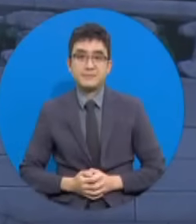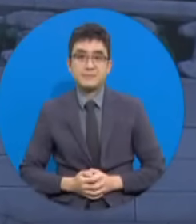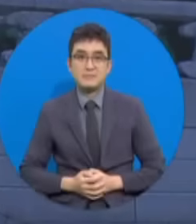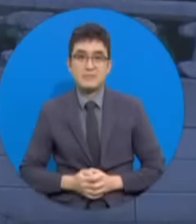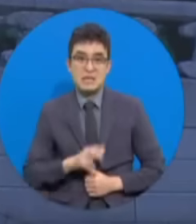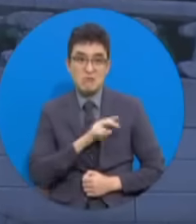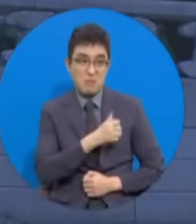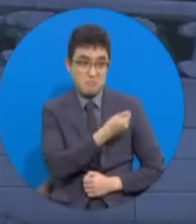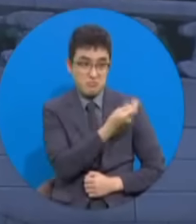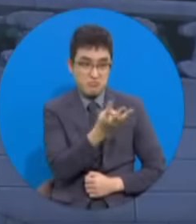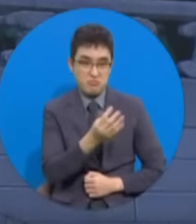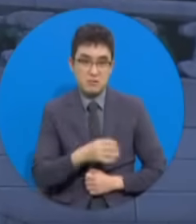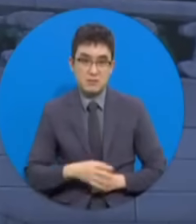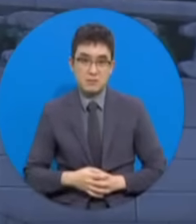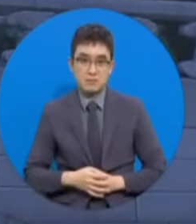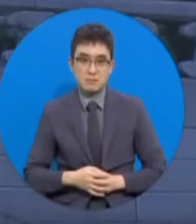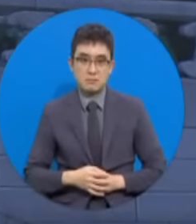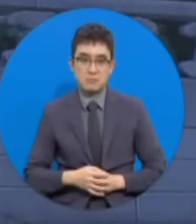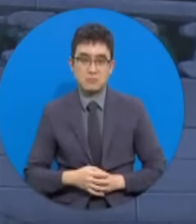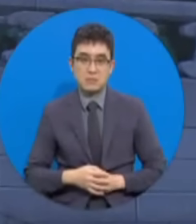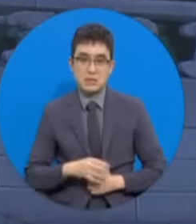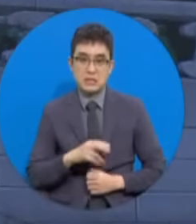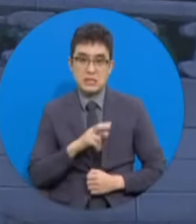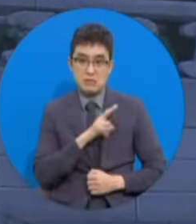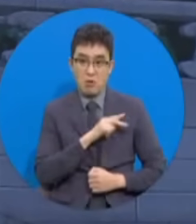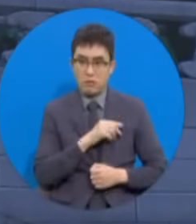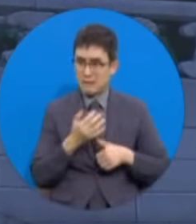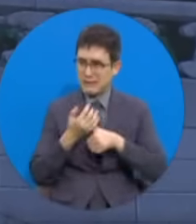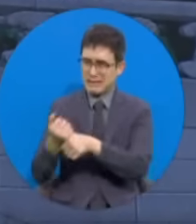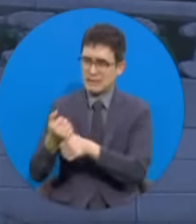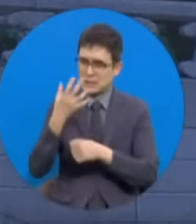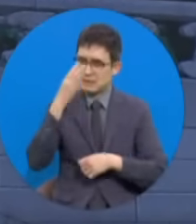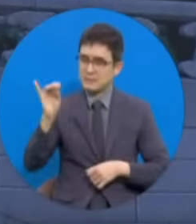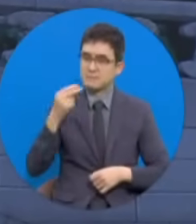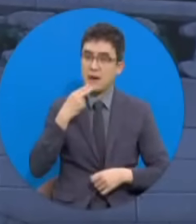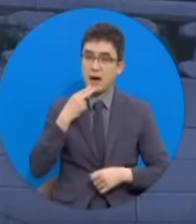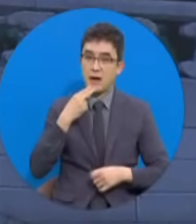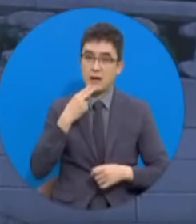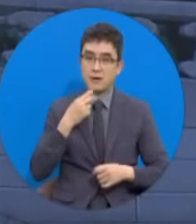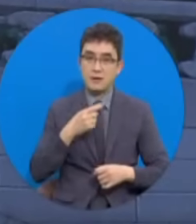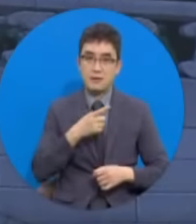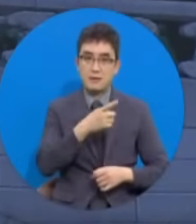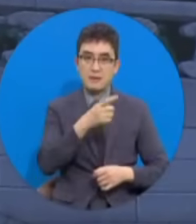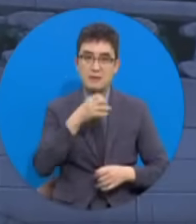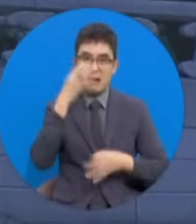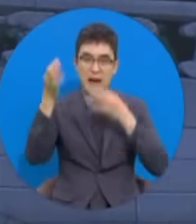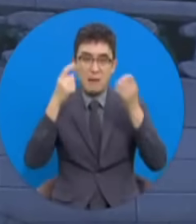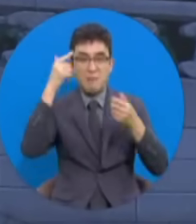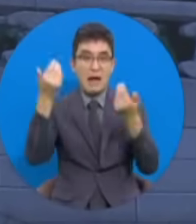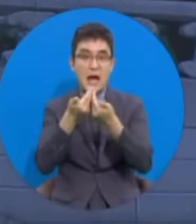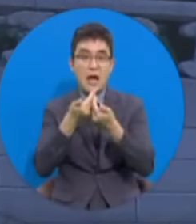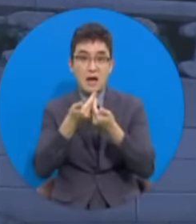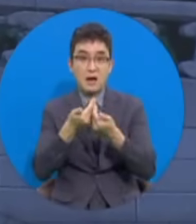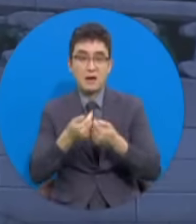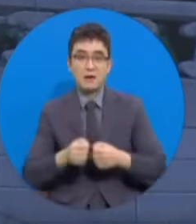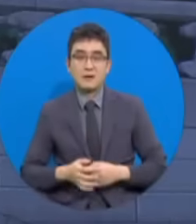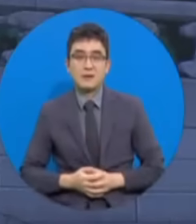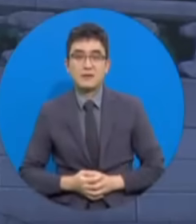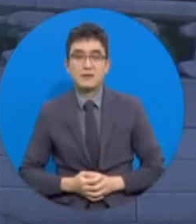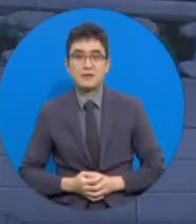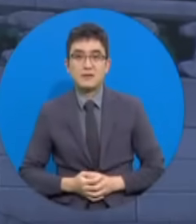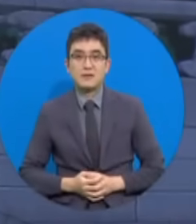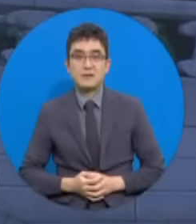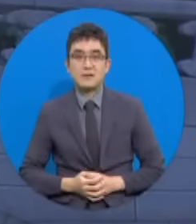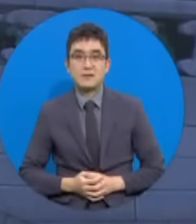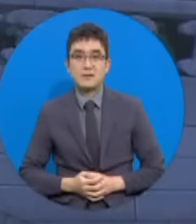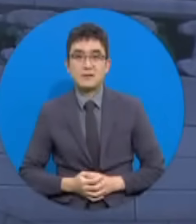일부 의원들이 강하게 불체포특권 포기는 안 된다라고 반대했음을 여러 보도에서 시사하고 있는 건데 전현규 의원님, 네.